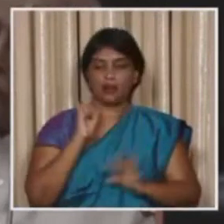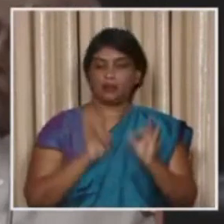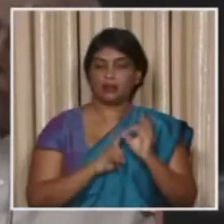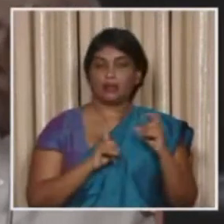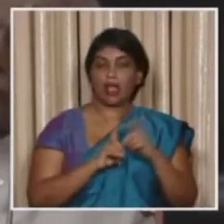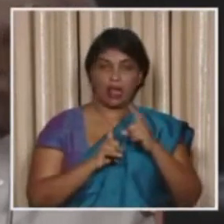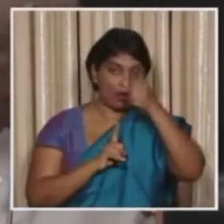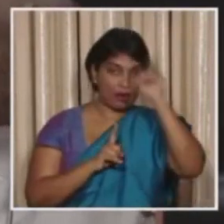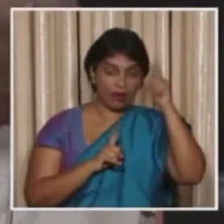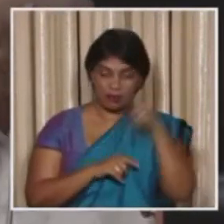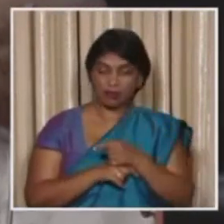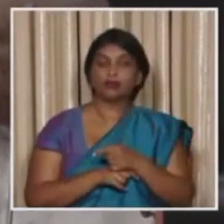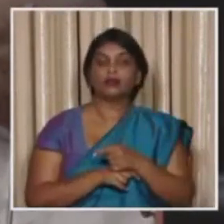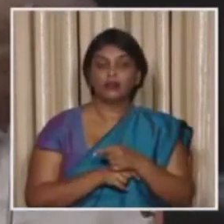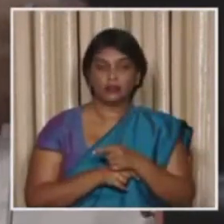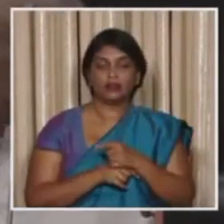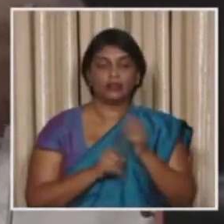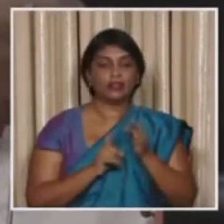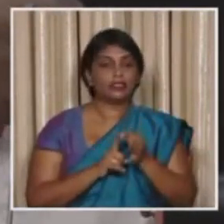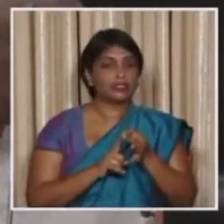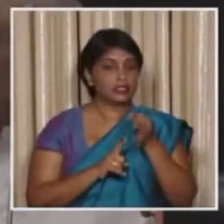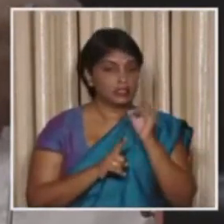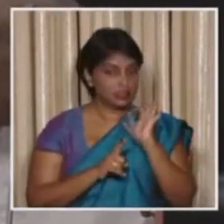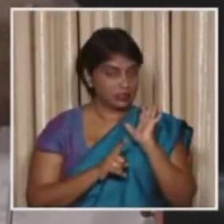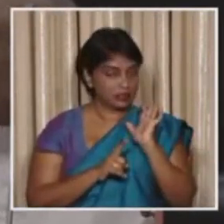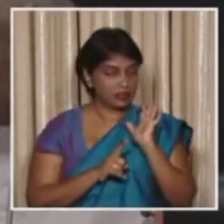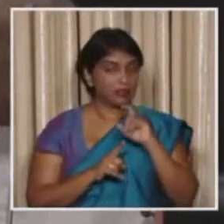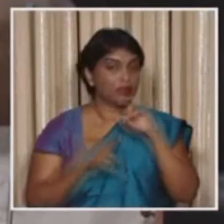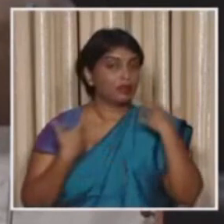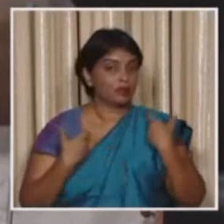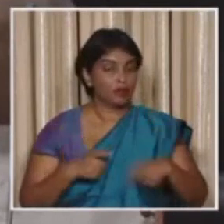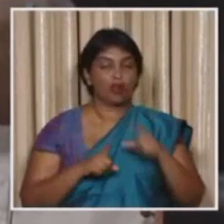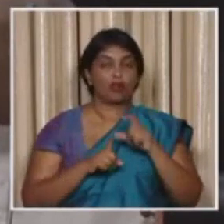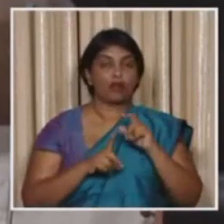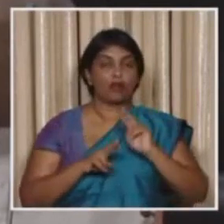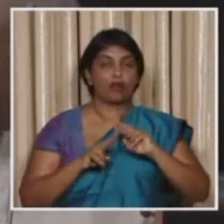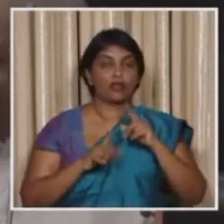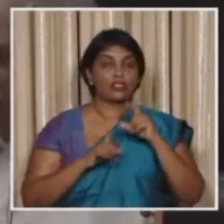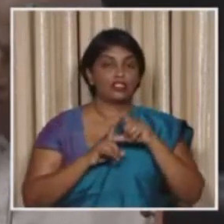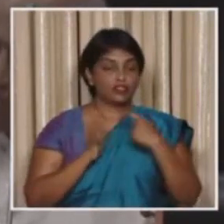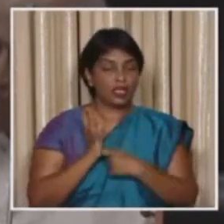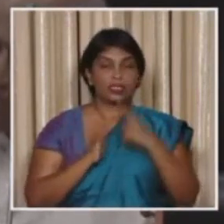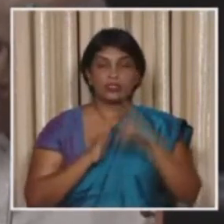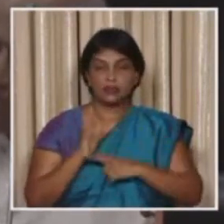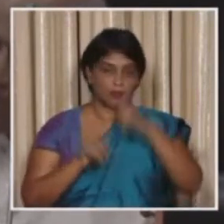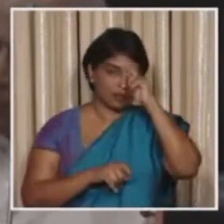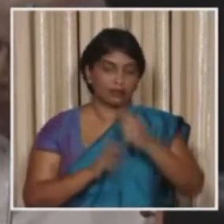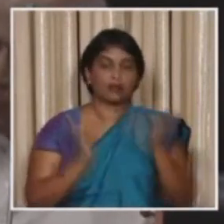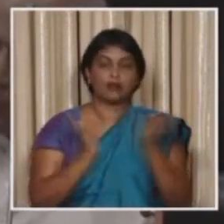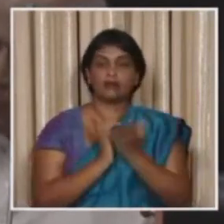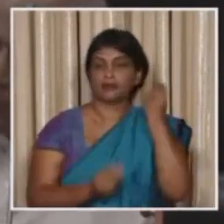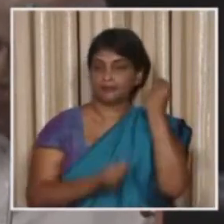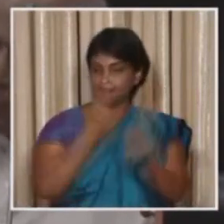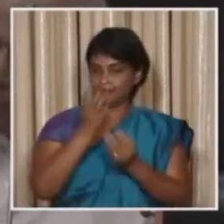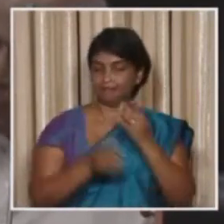ඩග්ලස් දේවානන්ද මහතා සහ ජනාධිපති නීතිඥ ආචාර්ය ජයම්පති වික්‍රමරත්න මහතා ලේඛන ඉදිරිපත්